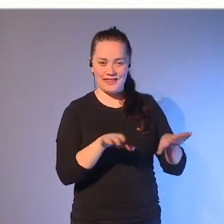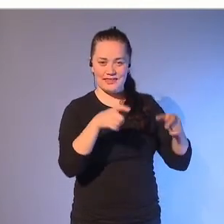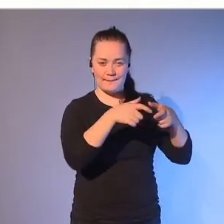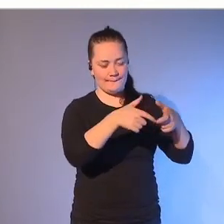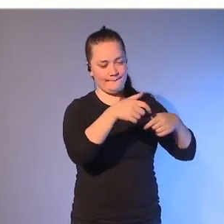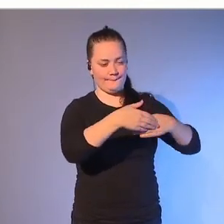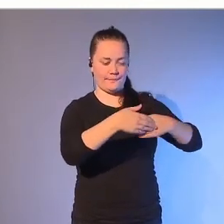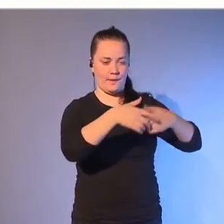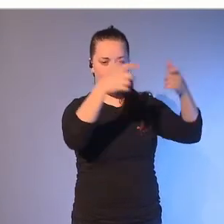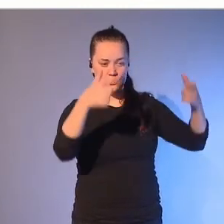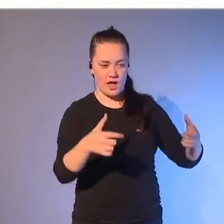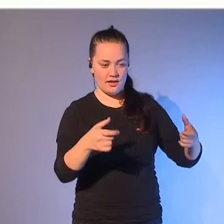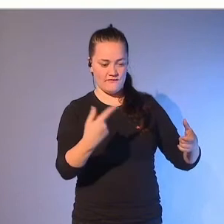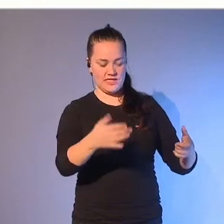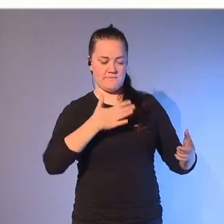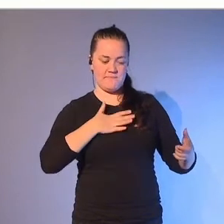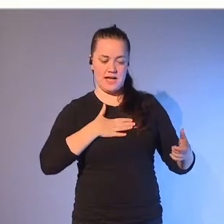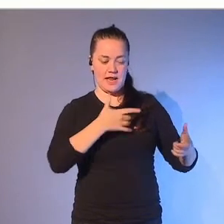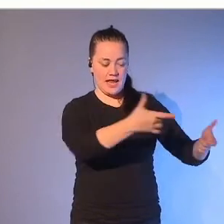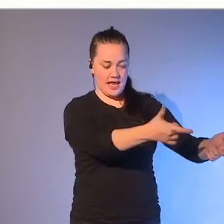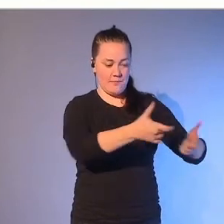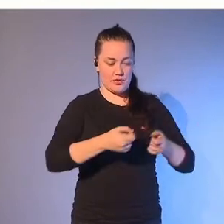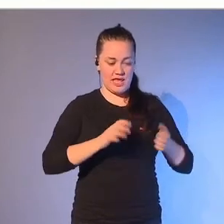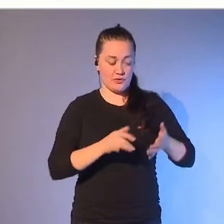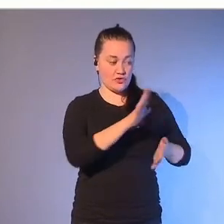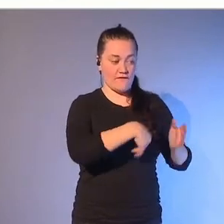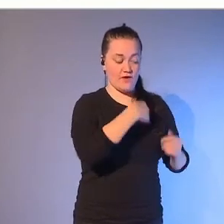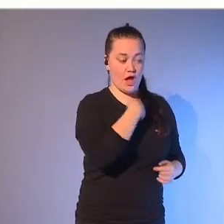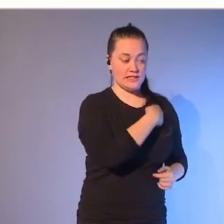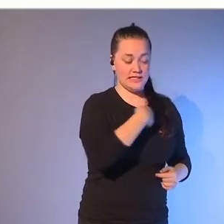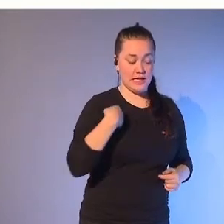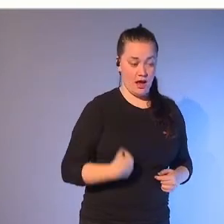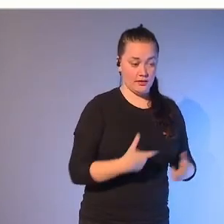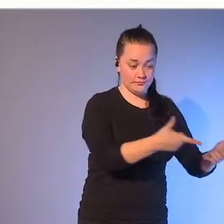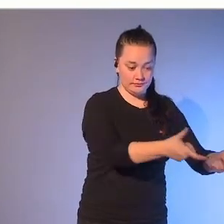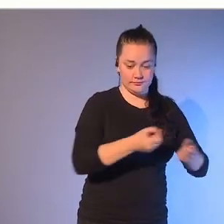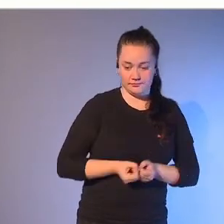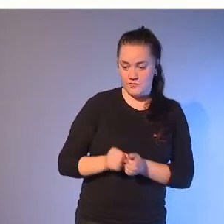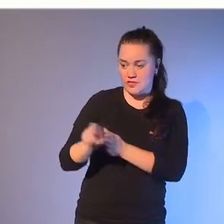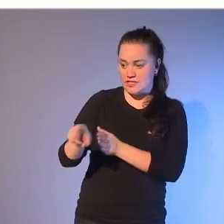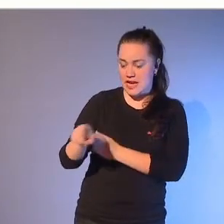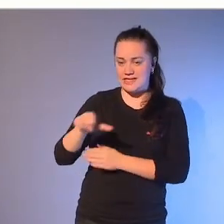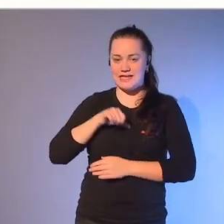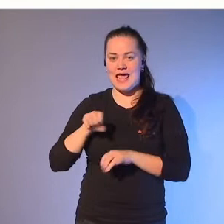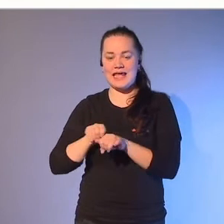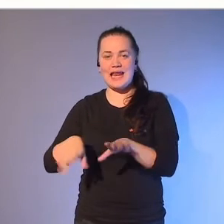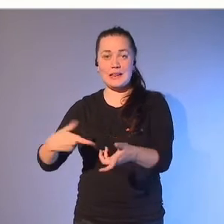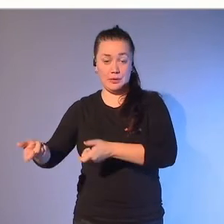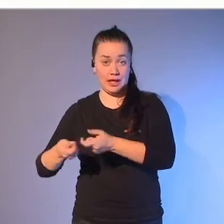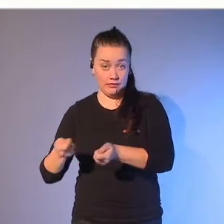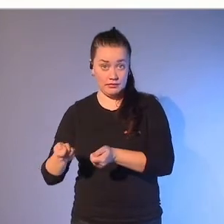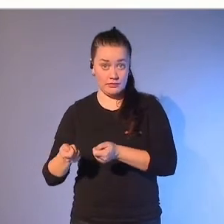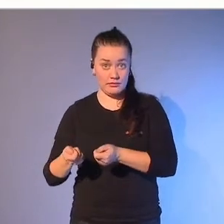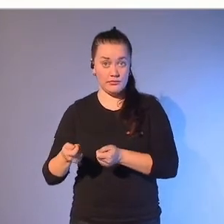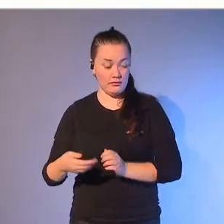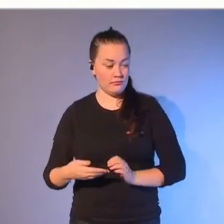nettportal for dem som vil importere utstyr fra Kina for å ha selv i sin egen nettbutikk. Så visste